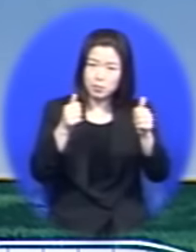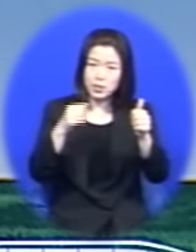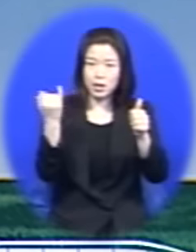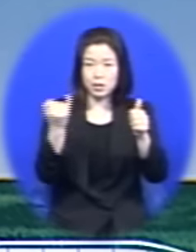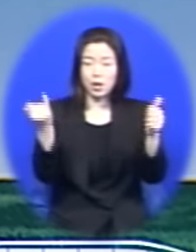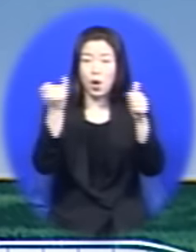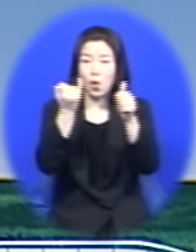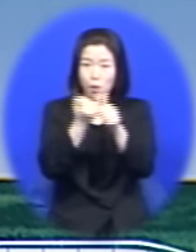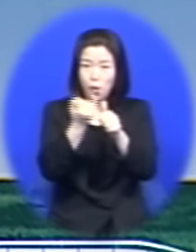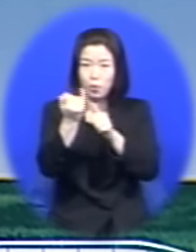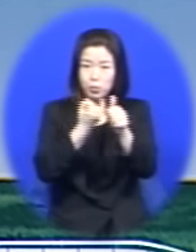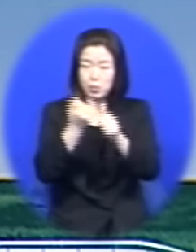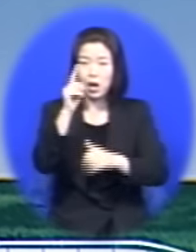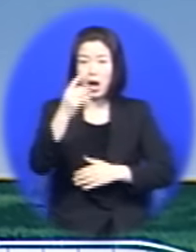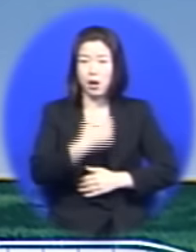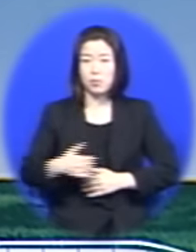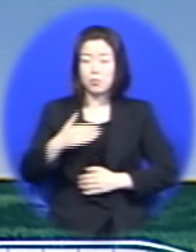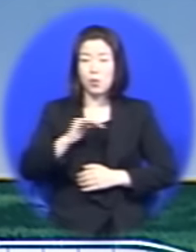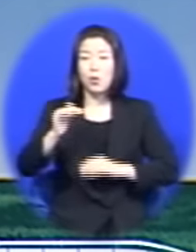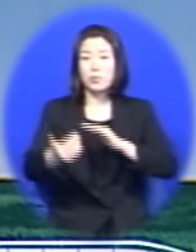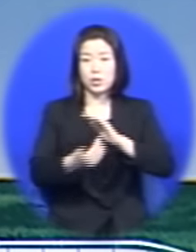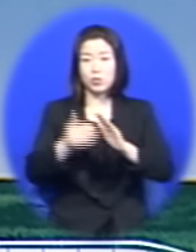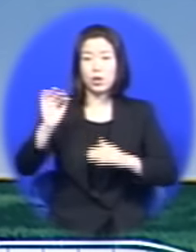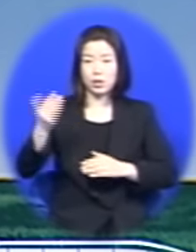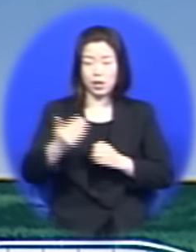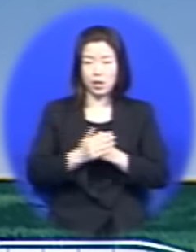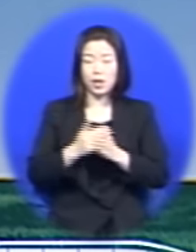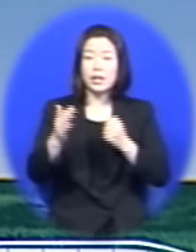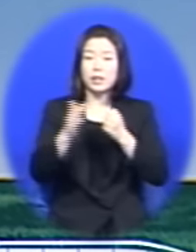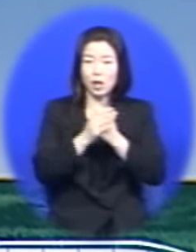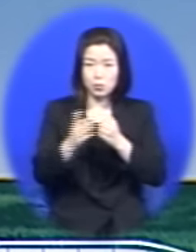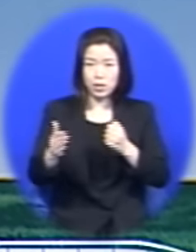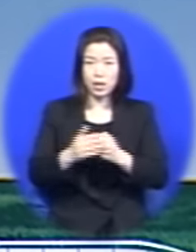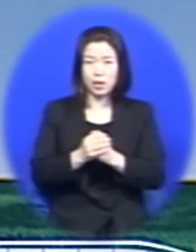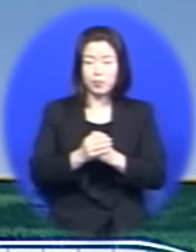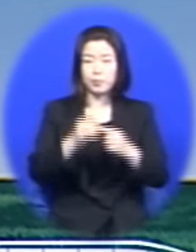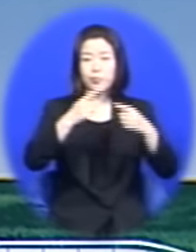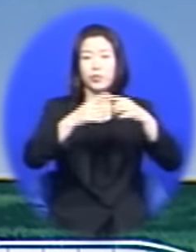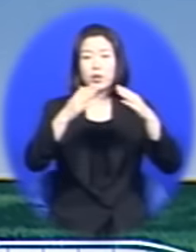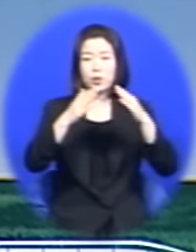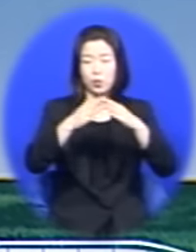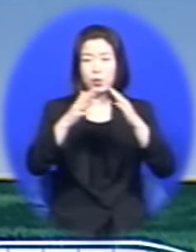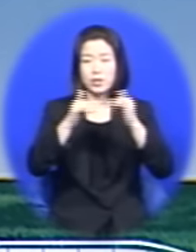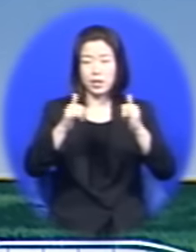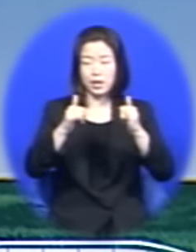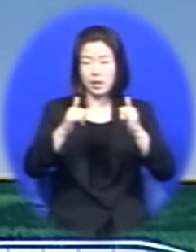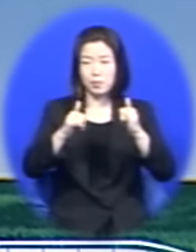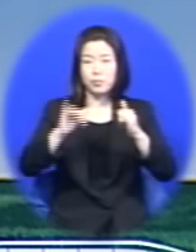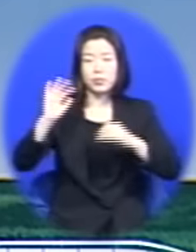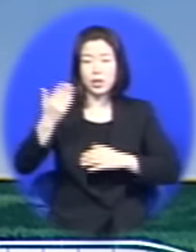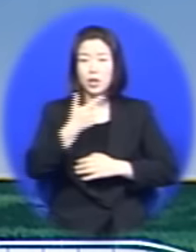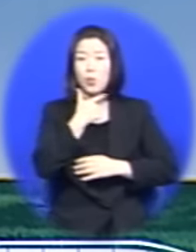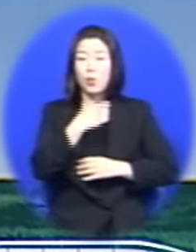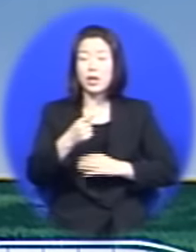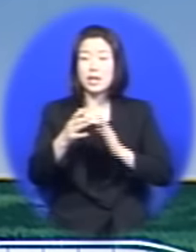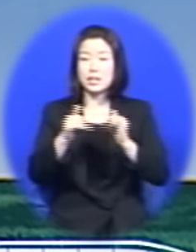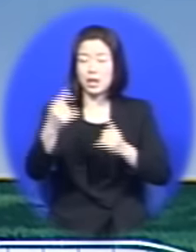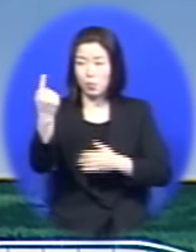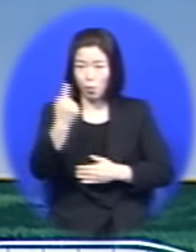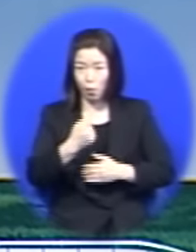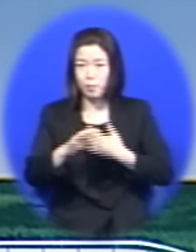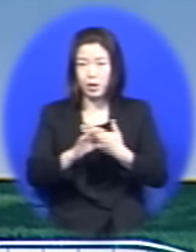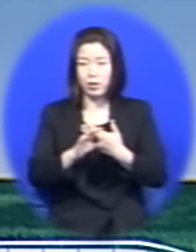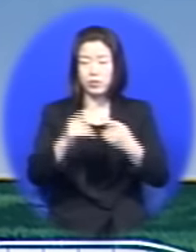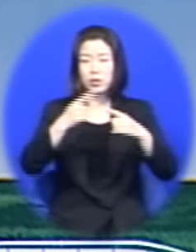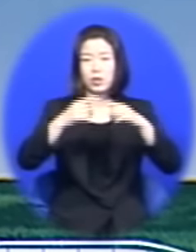몸을 이루는 거잖아요. 그래서 교회 교인으로 되기를 원하시는 분이 오시면